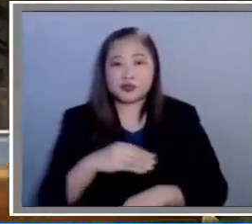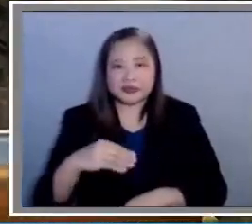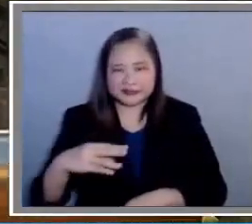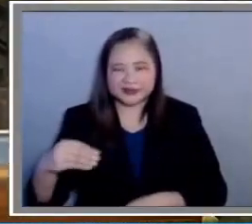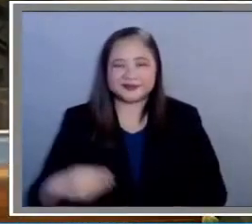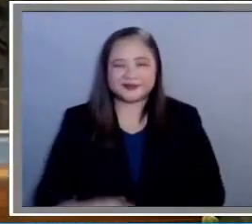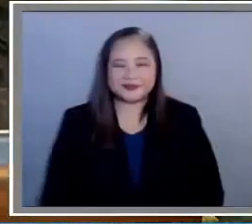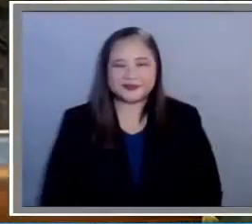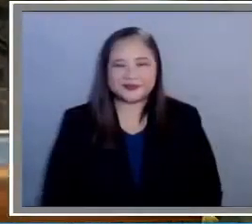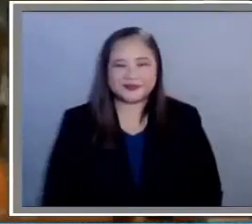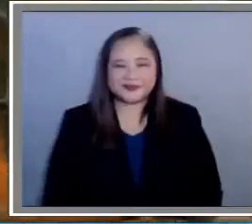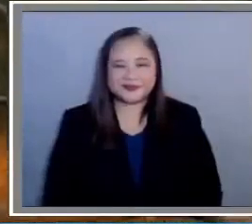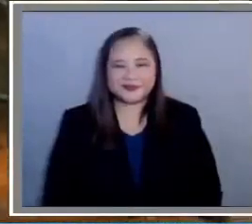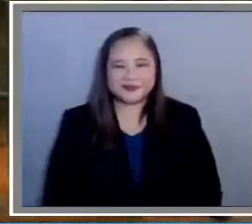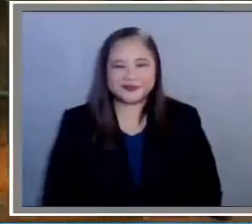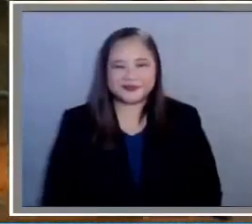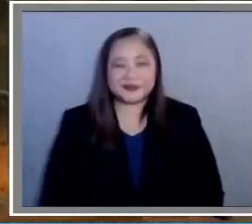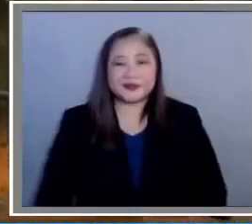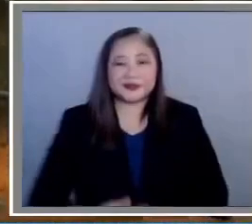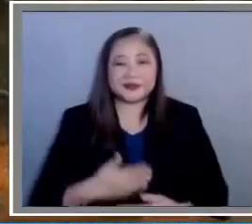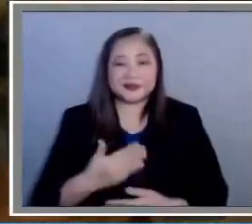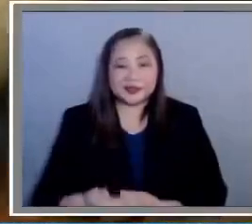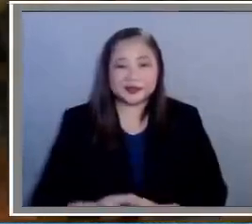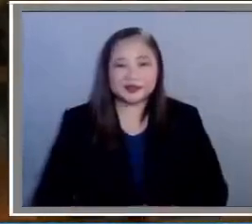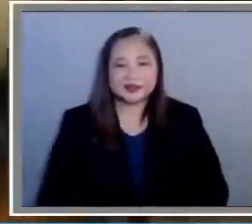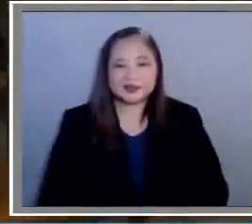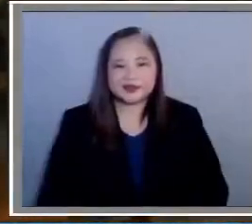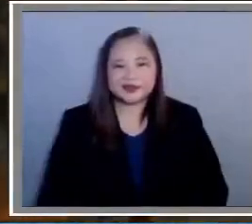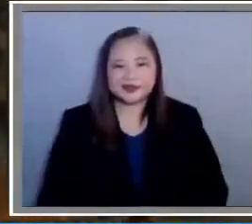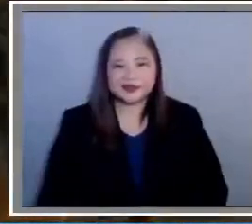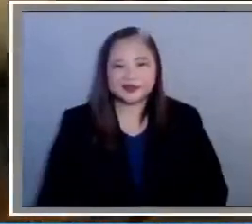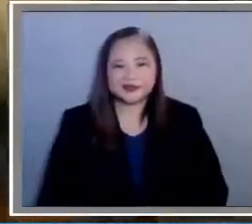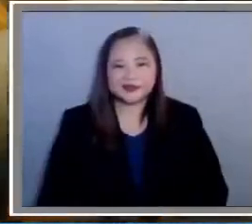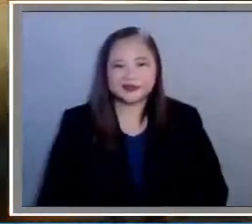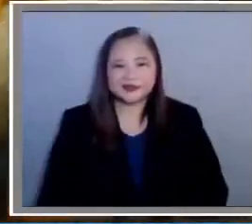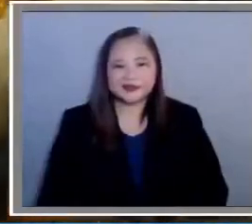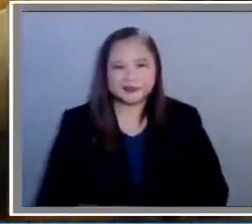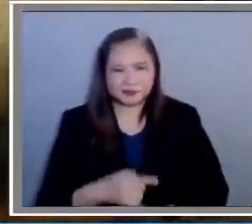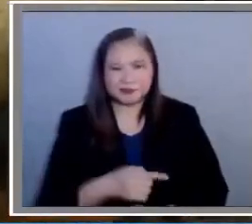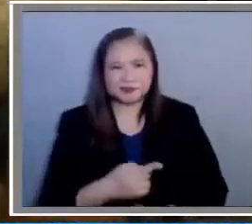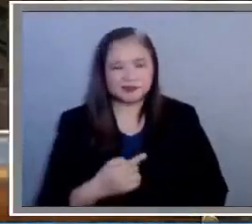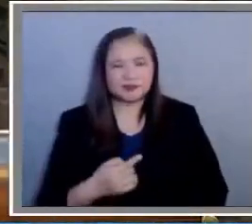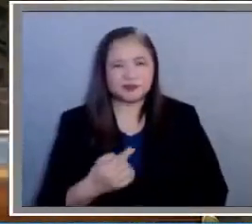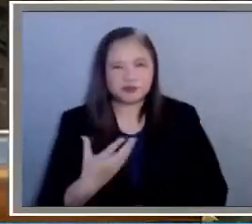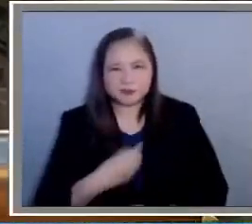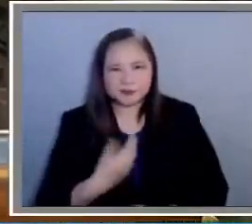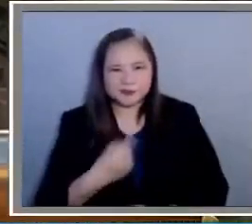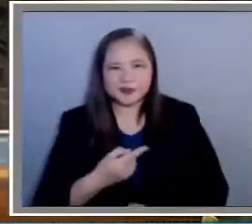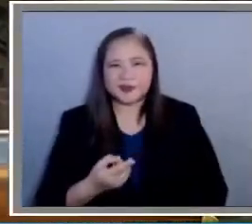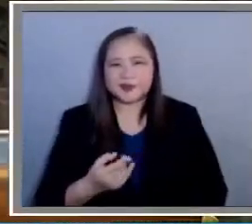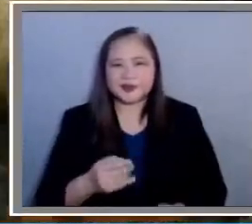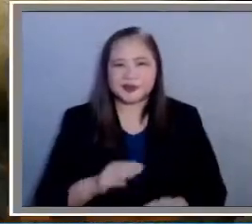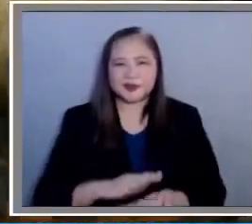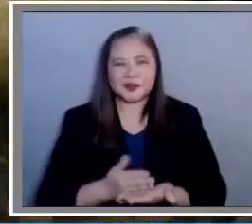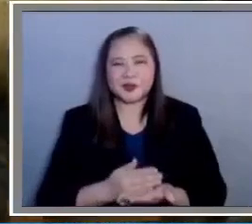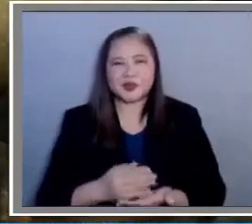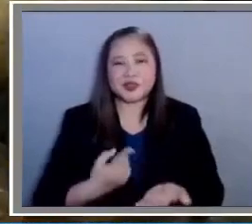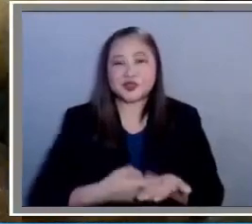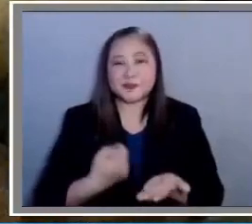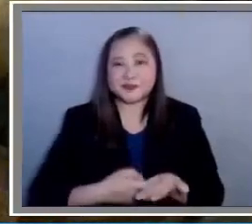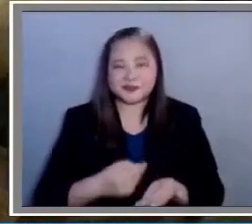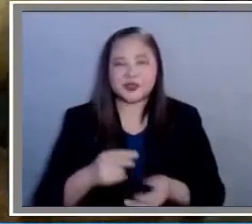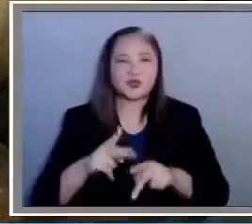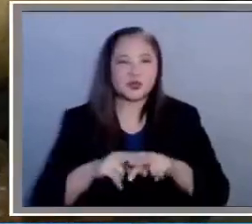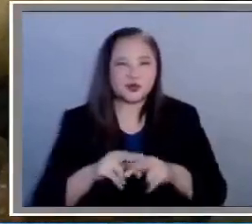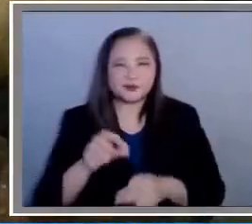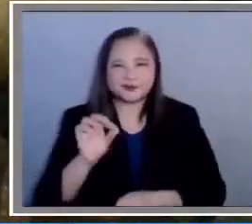Okay, then again, next. Ito, maganda lang ito. Lagi pa lang kulay. Okay na yan. Wow, salt again. Ping, ping, ping, ping, ping,